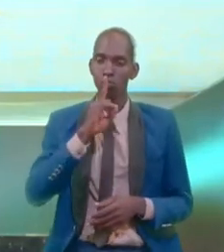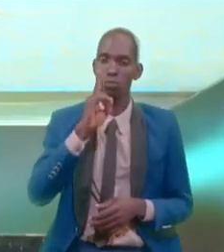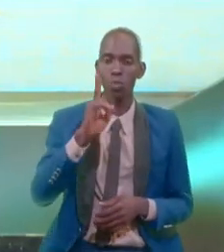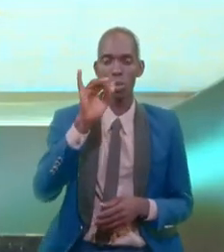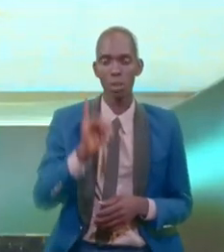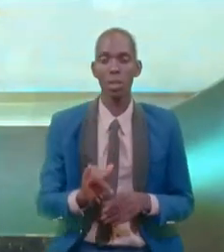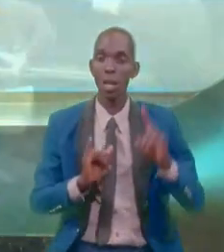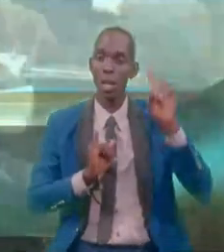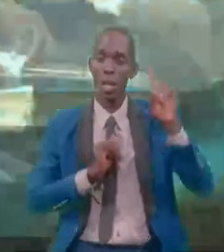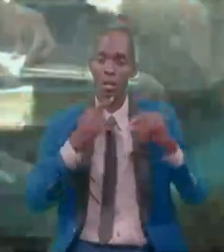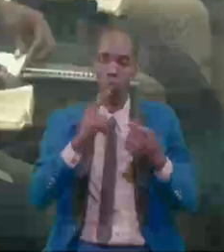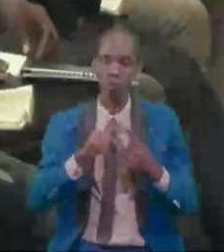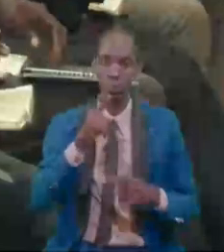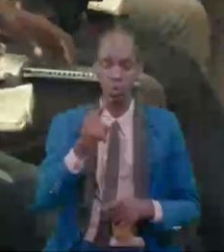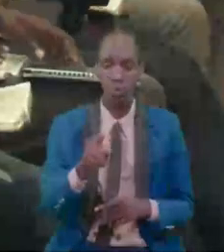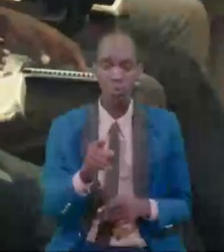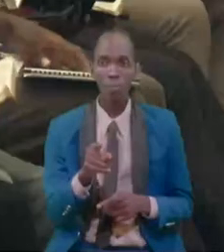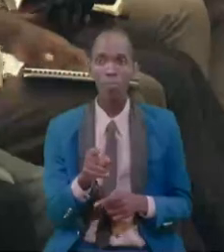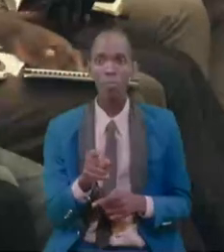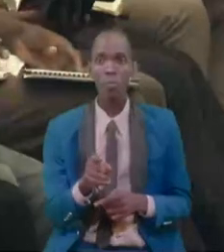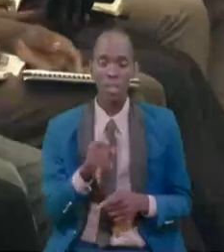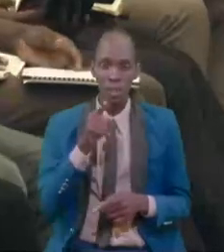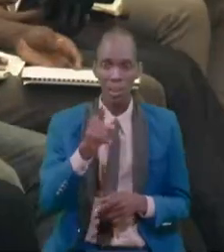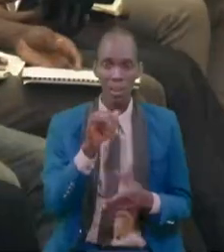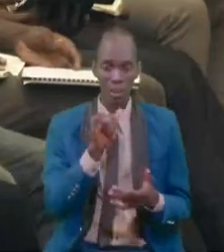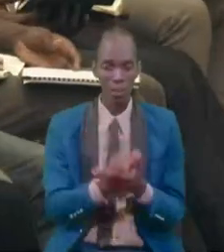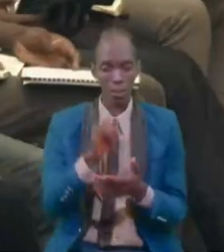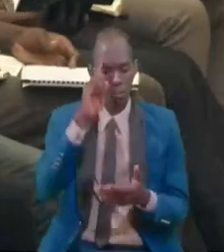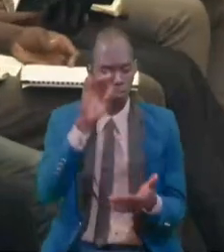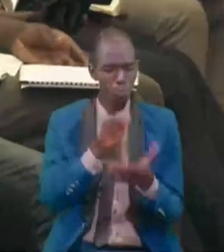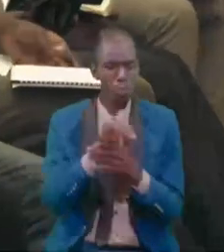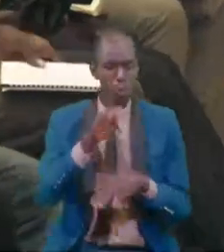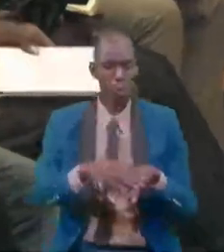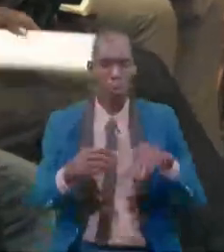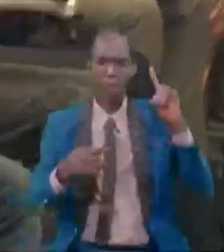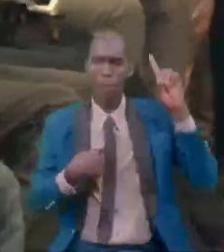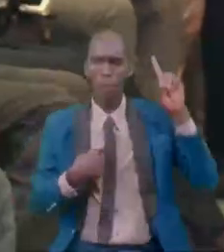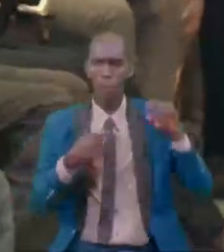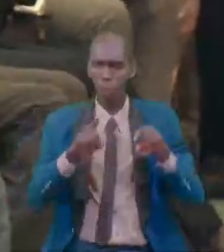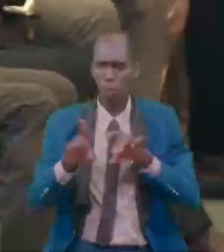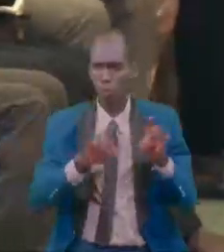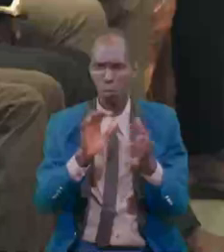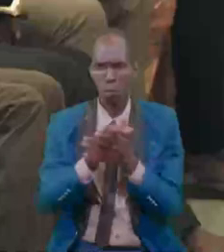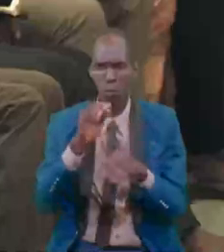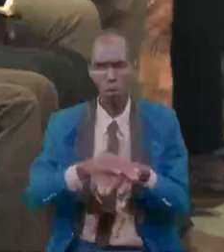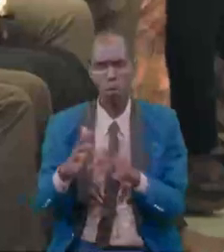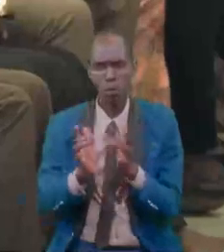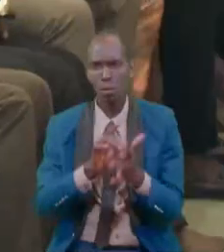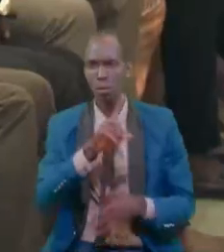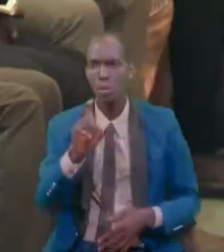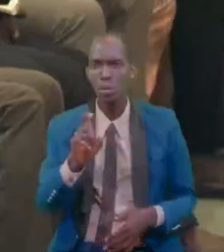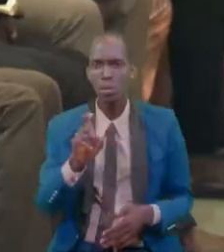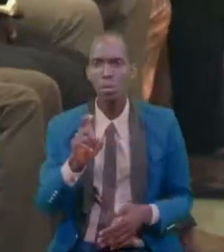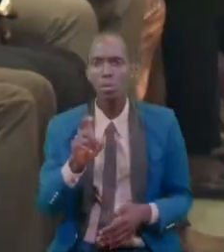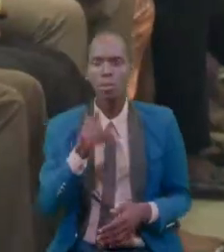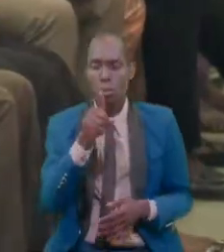dis, celui qui croit en moi, y a-t-il quelqu'un là-bas qui croit? Celui qui croit en